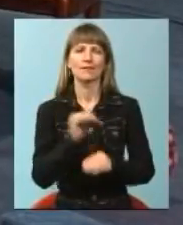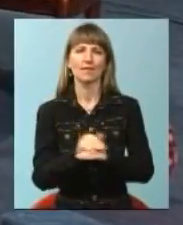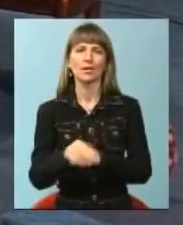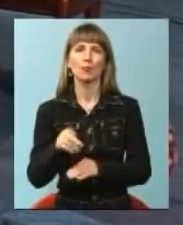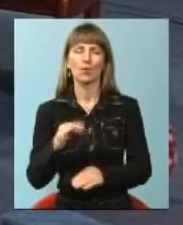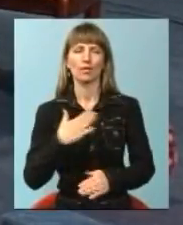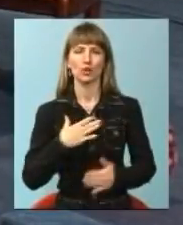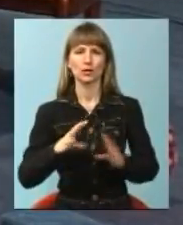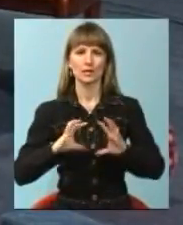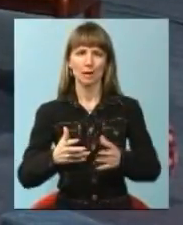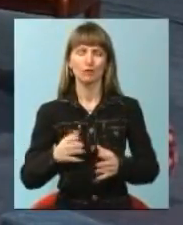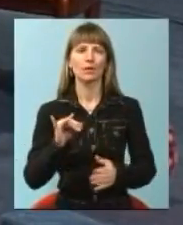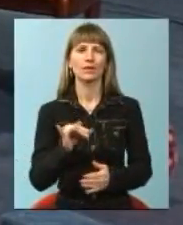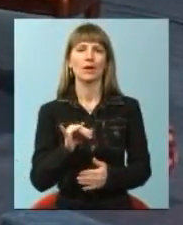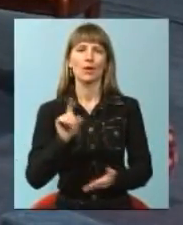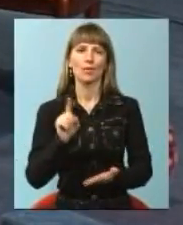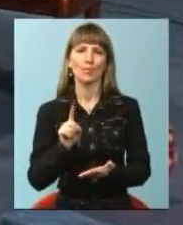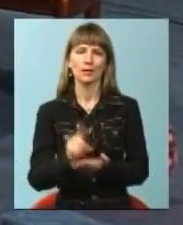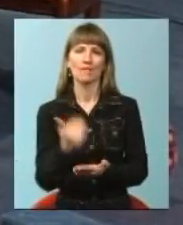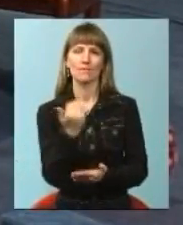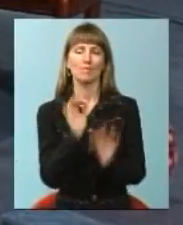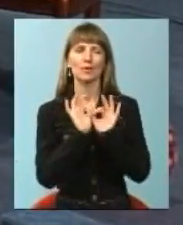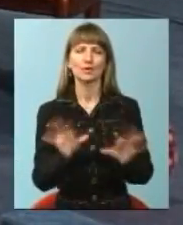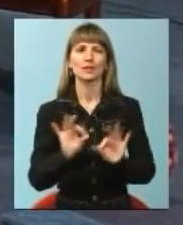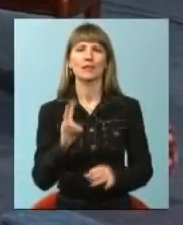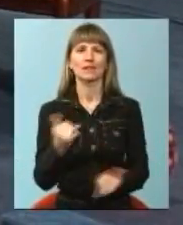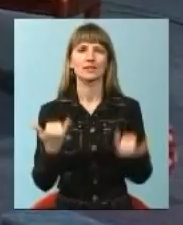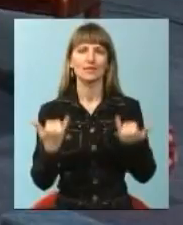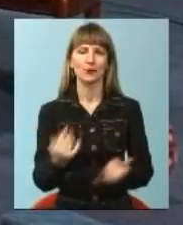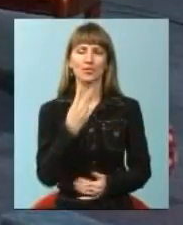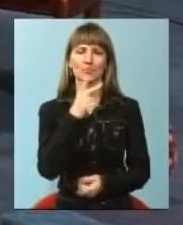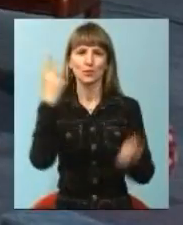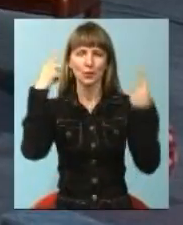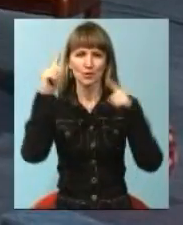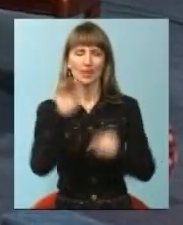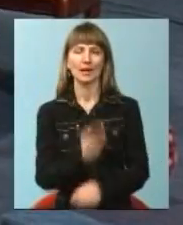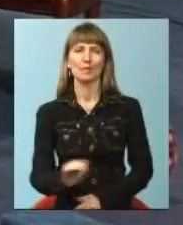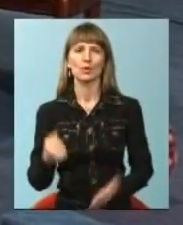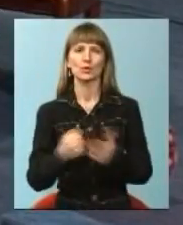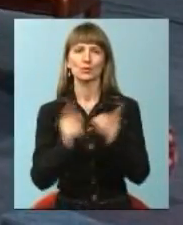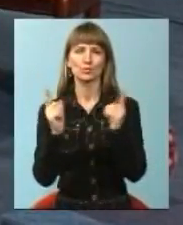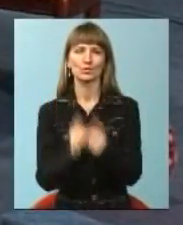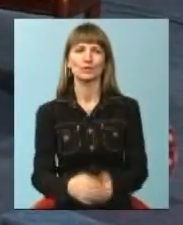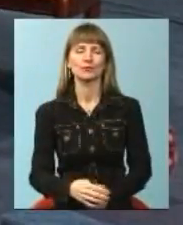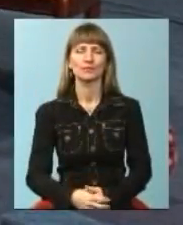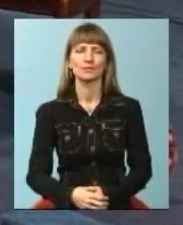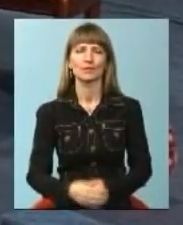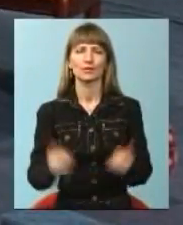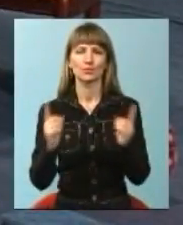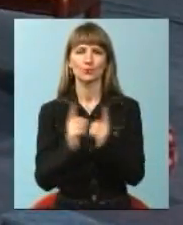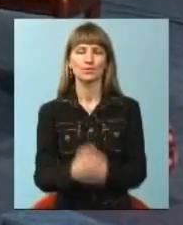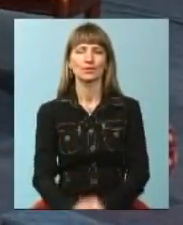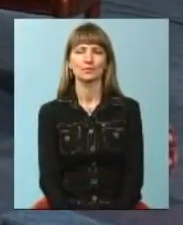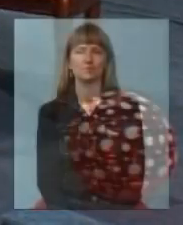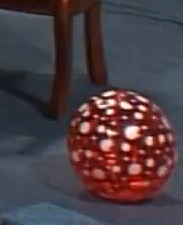фактів про нашу Землю. Ну і ми обов'язково вам про них розкажемо. Ну а на сьогодні дивіться мультфільм «Малята». До зустрічі! До побачення!